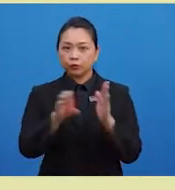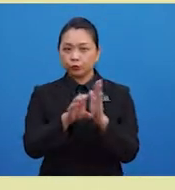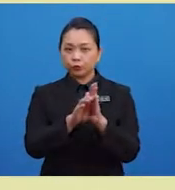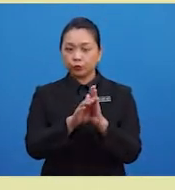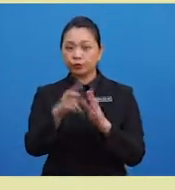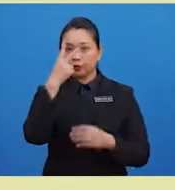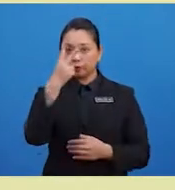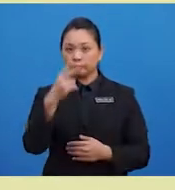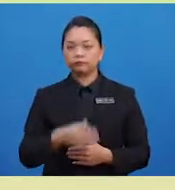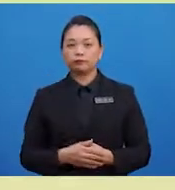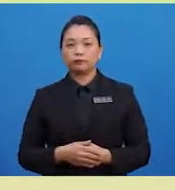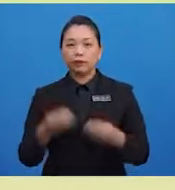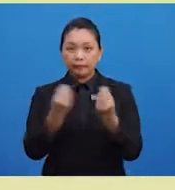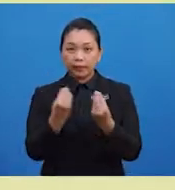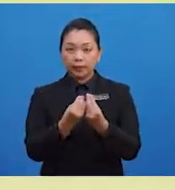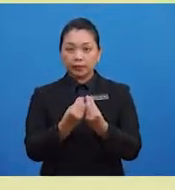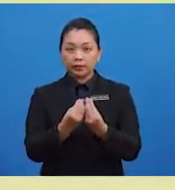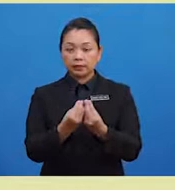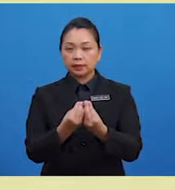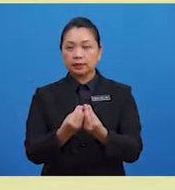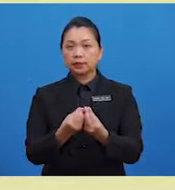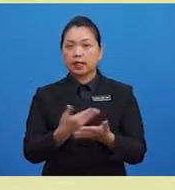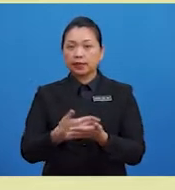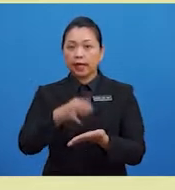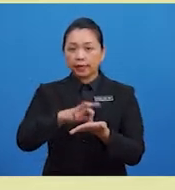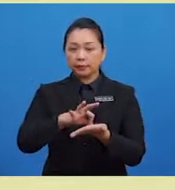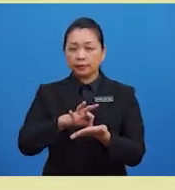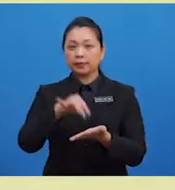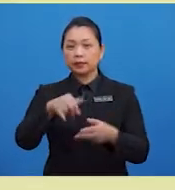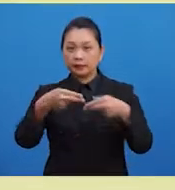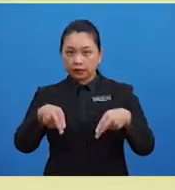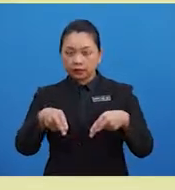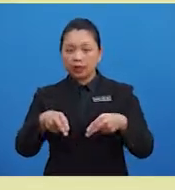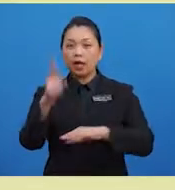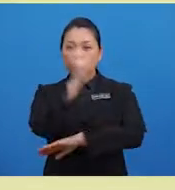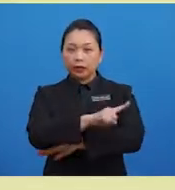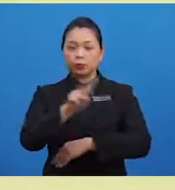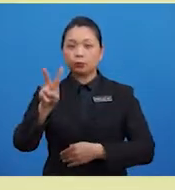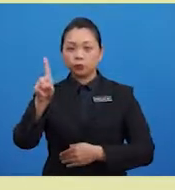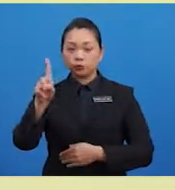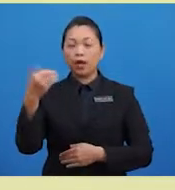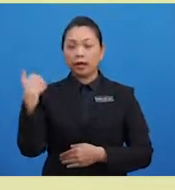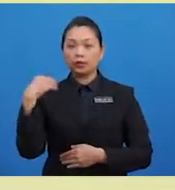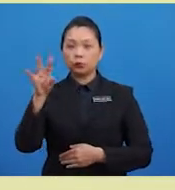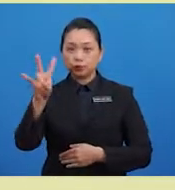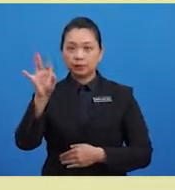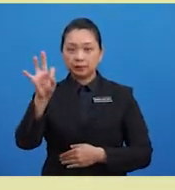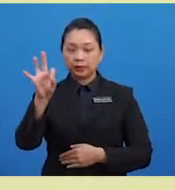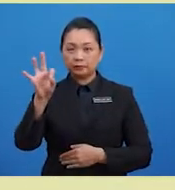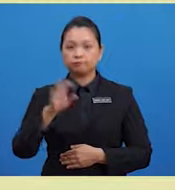Contohnya, bilangan anak ayam yang menetas pada hari ke-21 adalah sebanyak 79